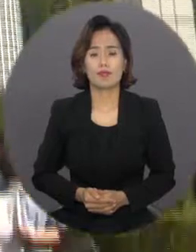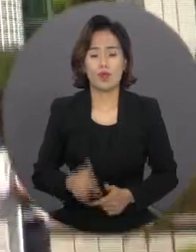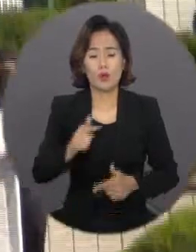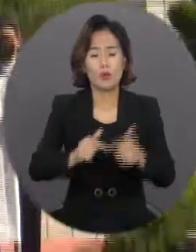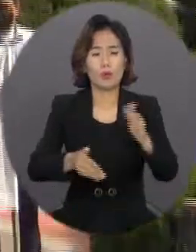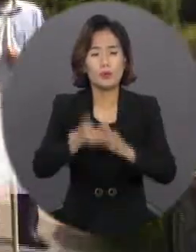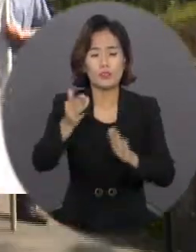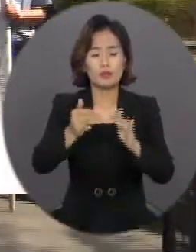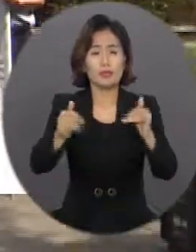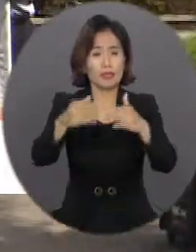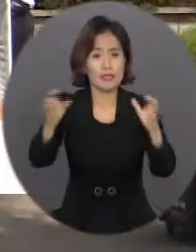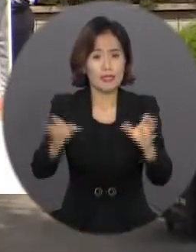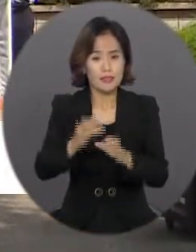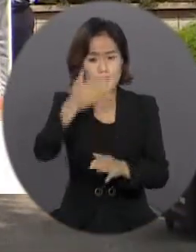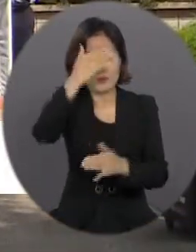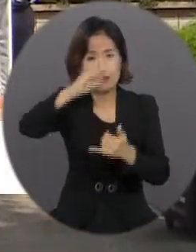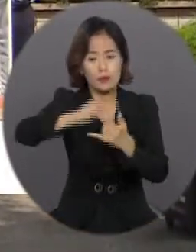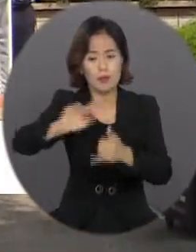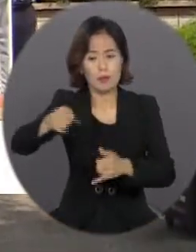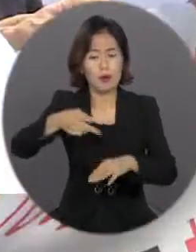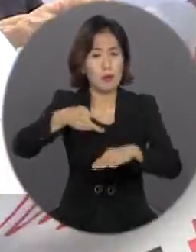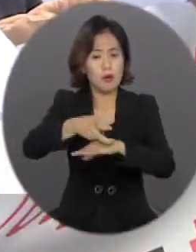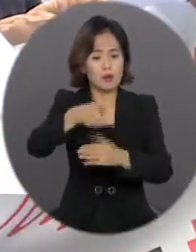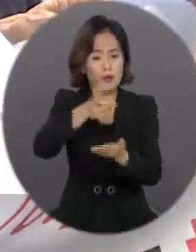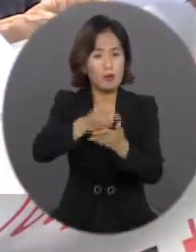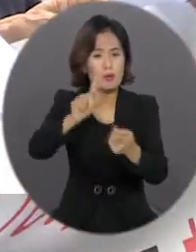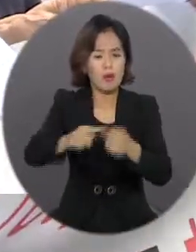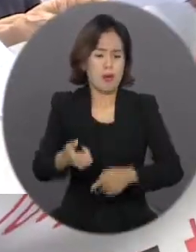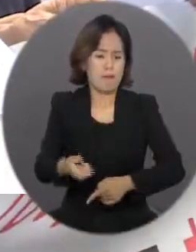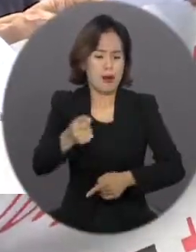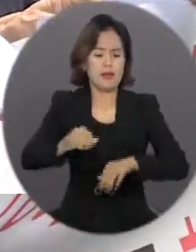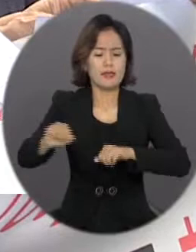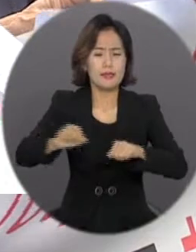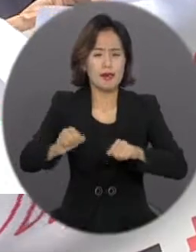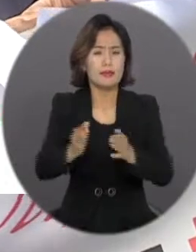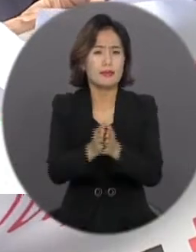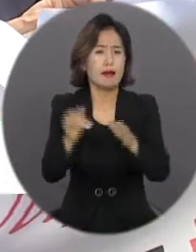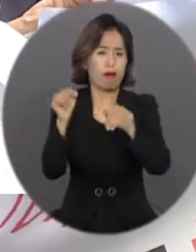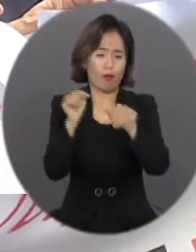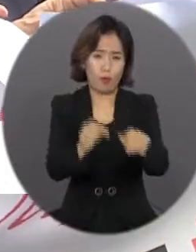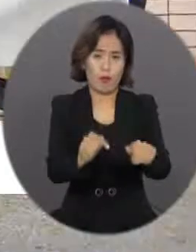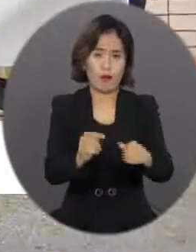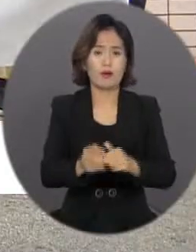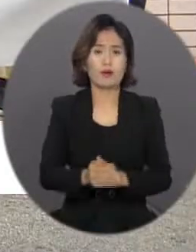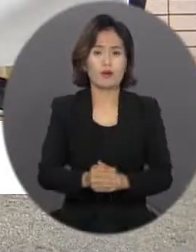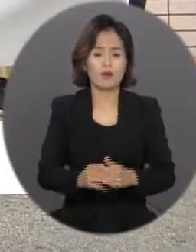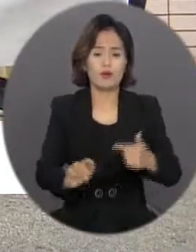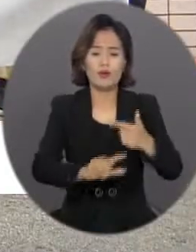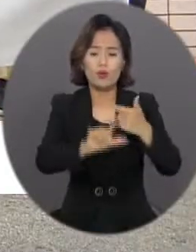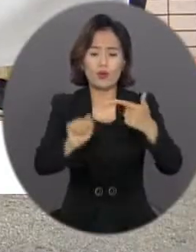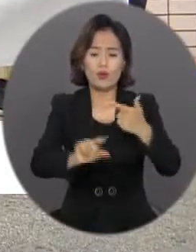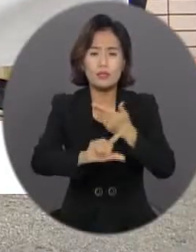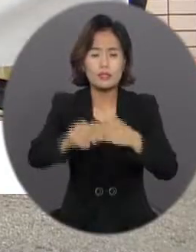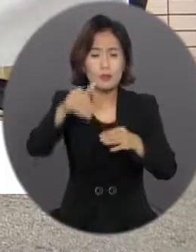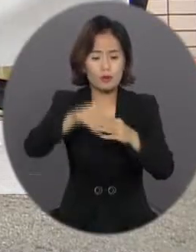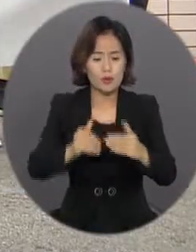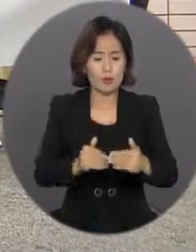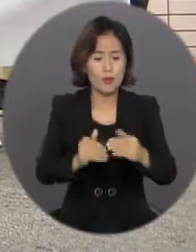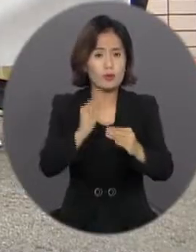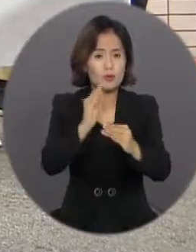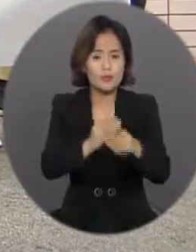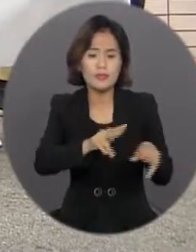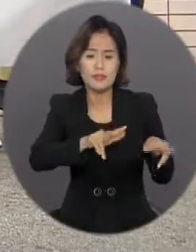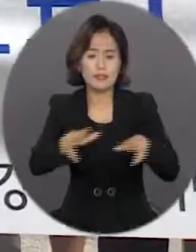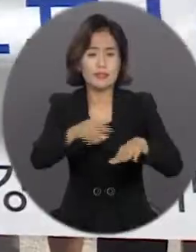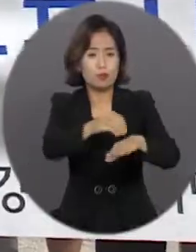목포 시민단체들이 청소년 100원 버스 제도의 조속한 시행을 촉구하고 나섰습니다. 6월 지방선거 과정에서